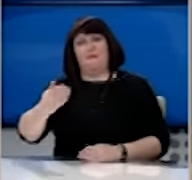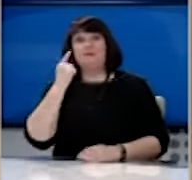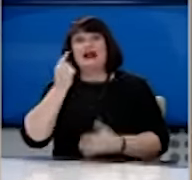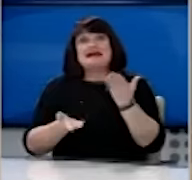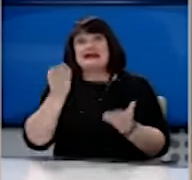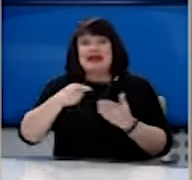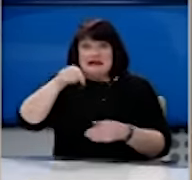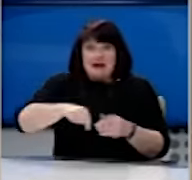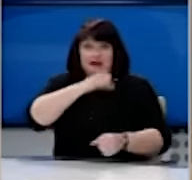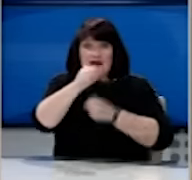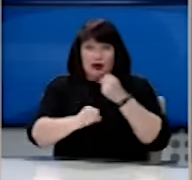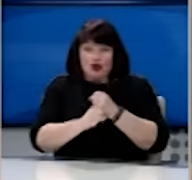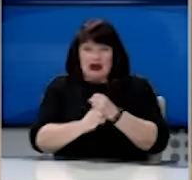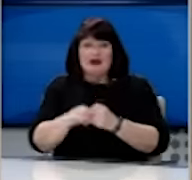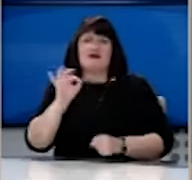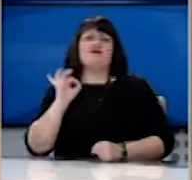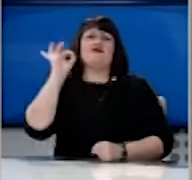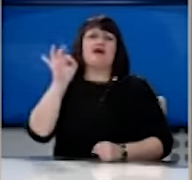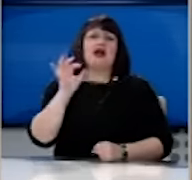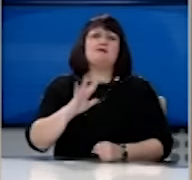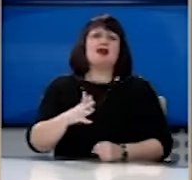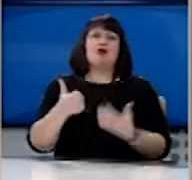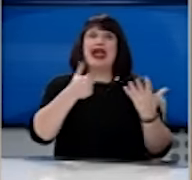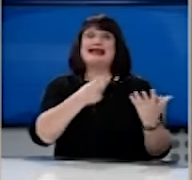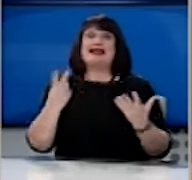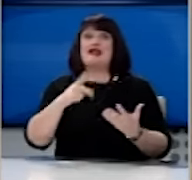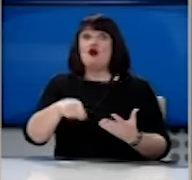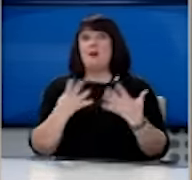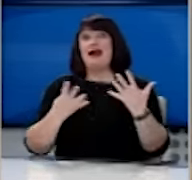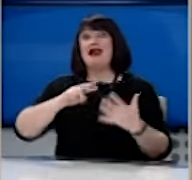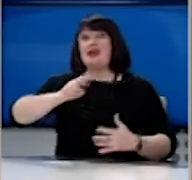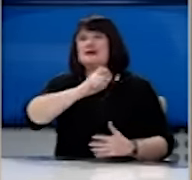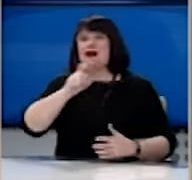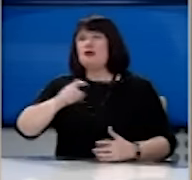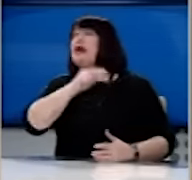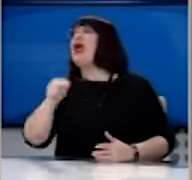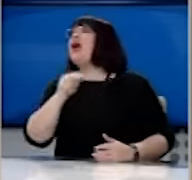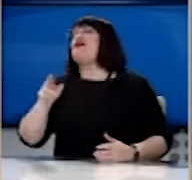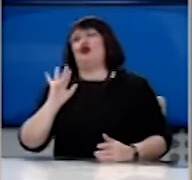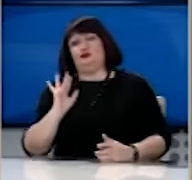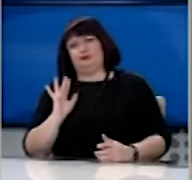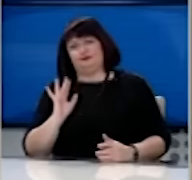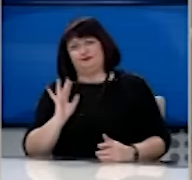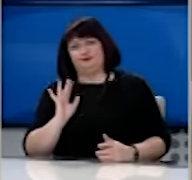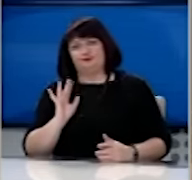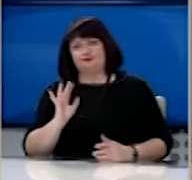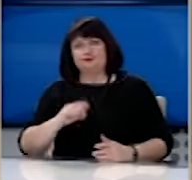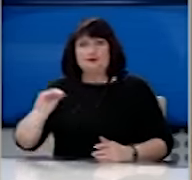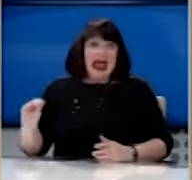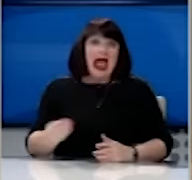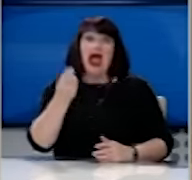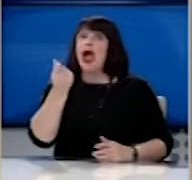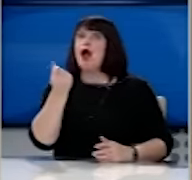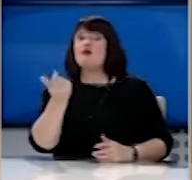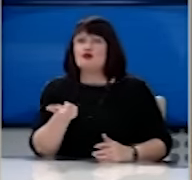με το φετινό και φτάνουν στα 62,9 δισεκατομμύρια ευρώ. Και από πού τα παίρνετε